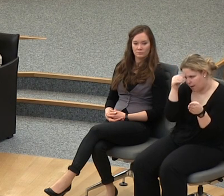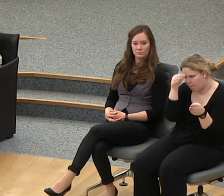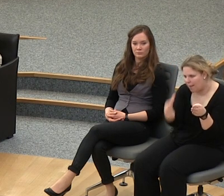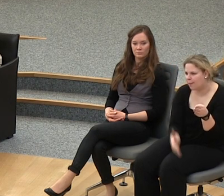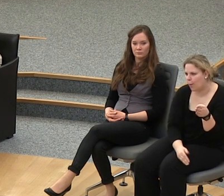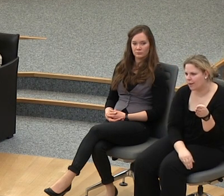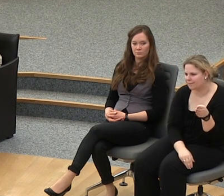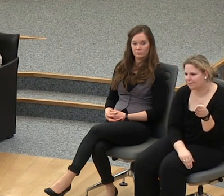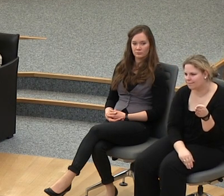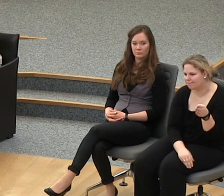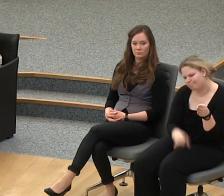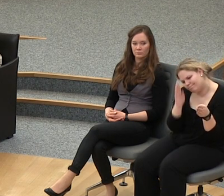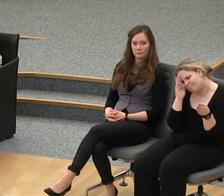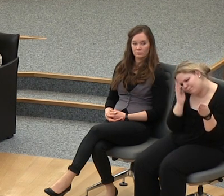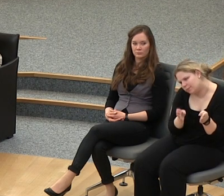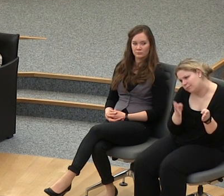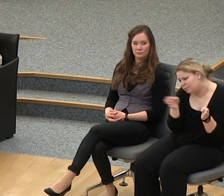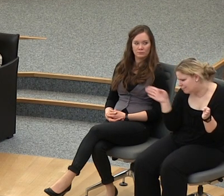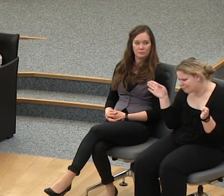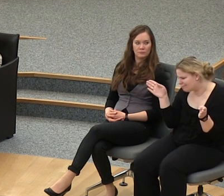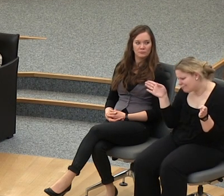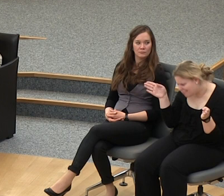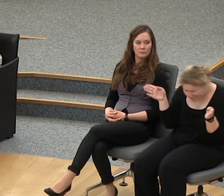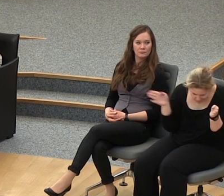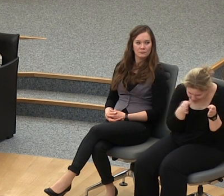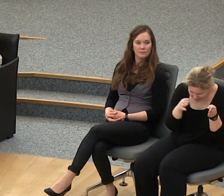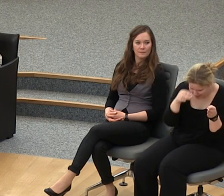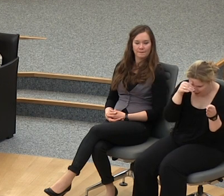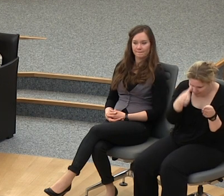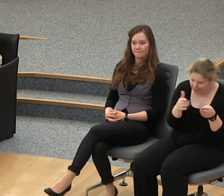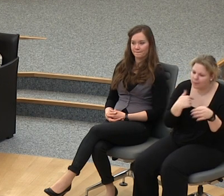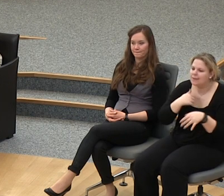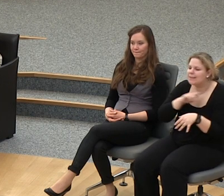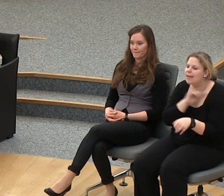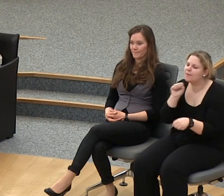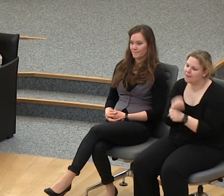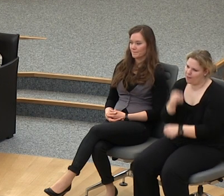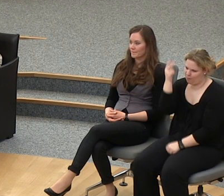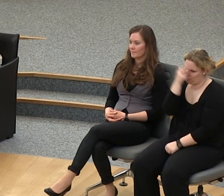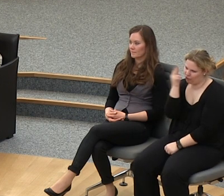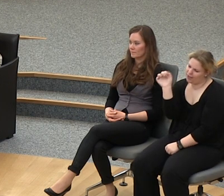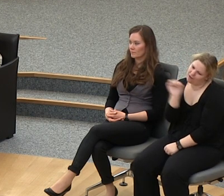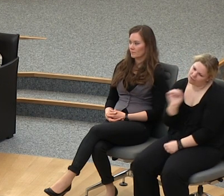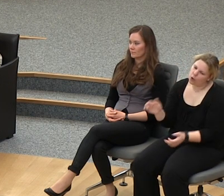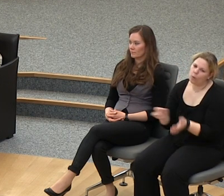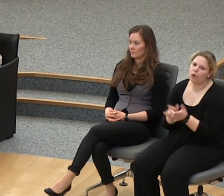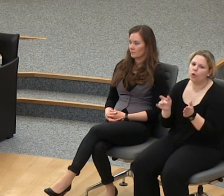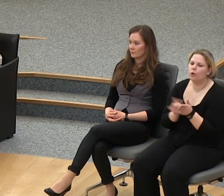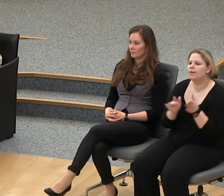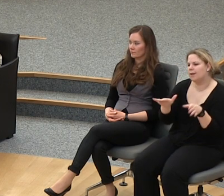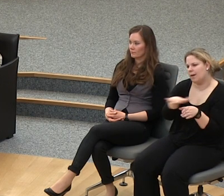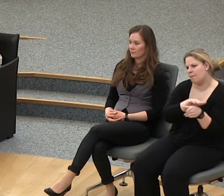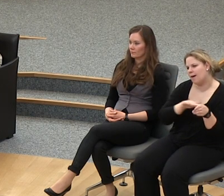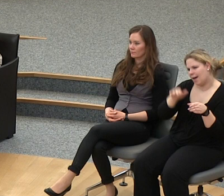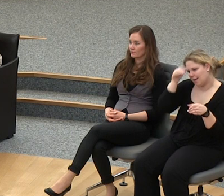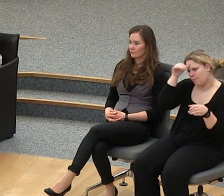Das ist auch durchaus verständlich, weil im Bildungsbereich sowohl bei den